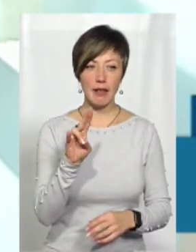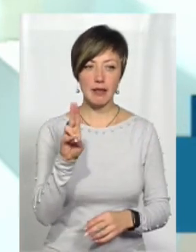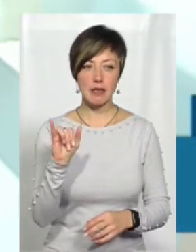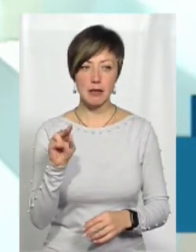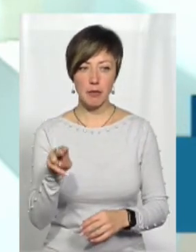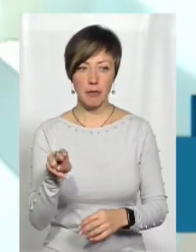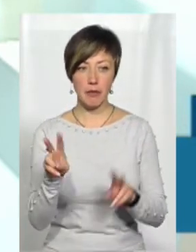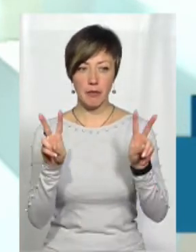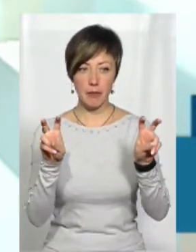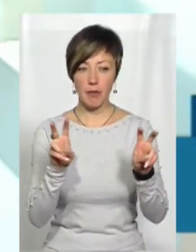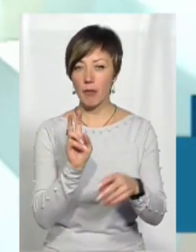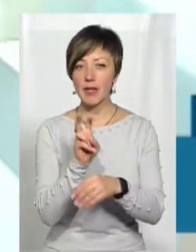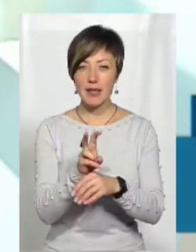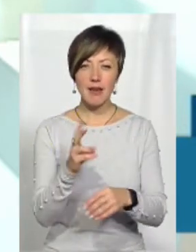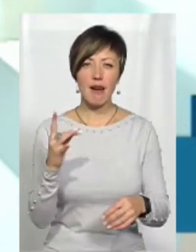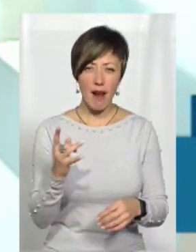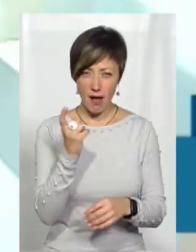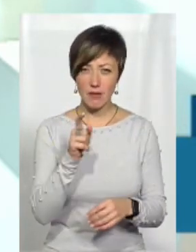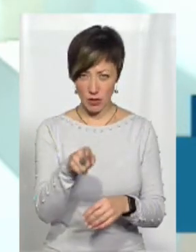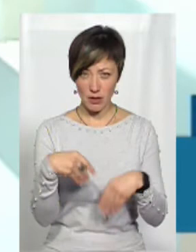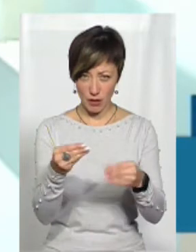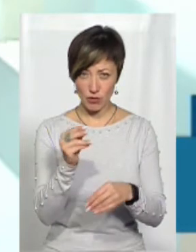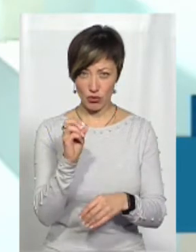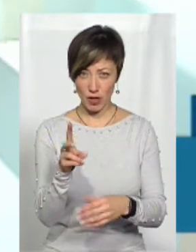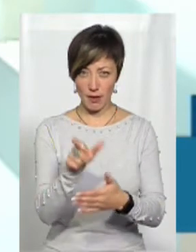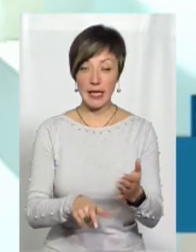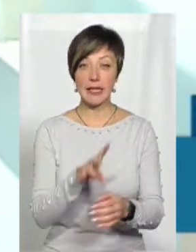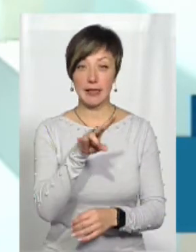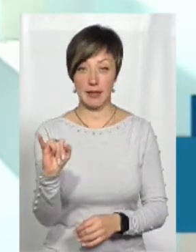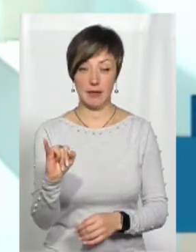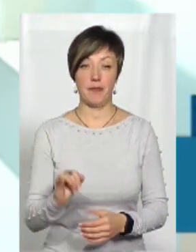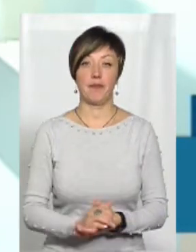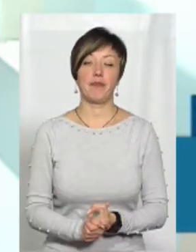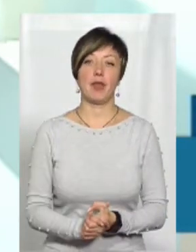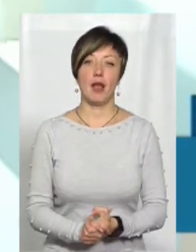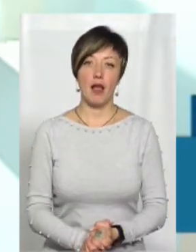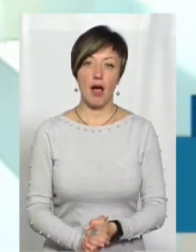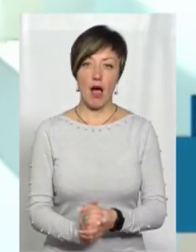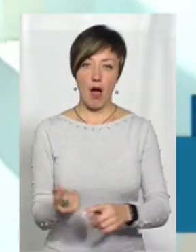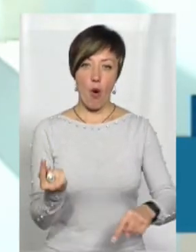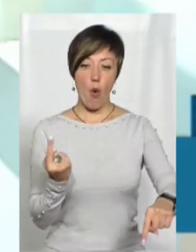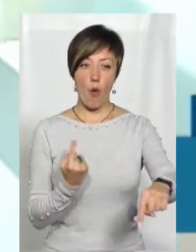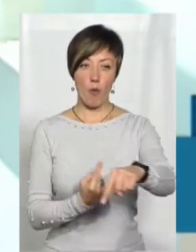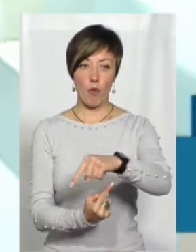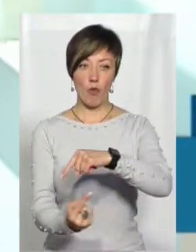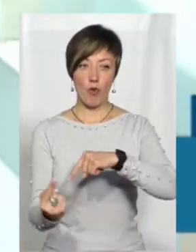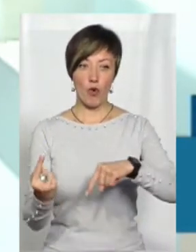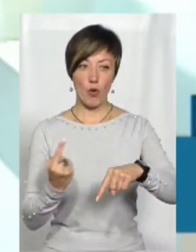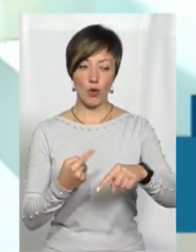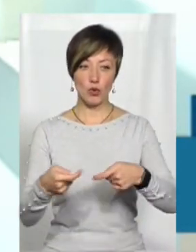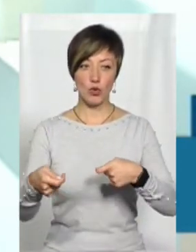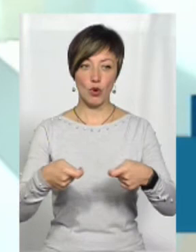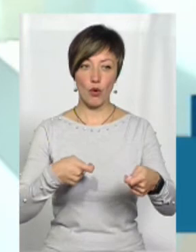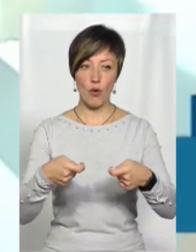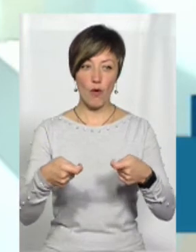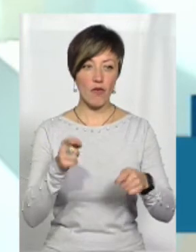40. Ви підійдіть хоч раз, і вони вам дадуть чек? Ні. Оборот товарний.